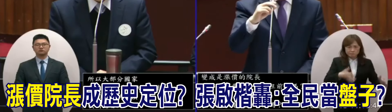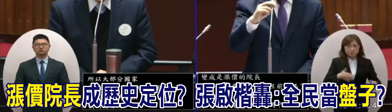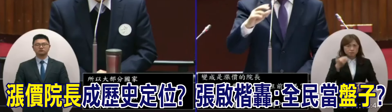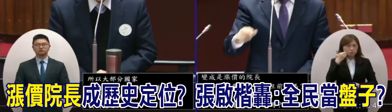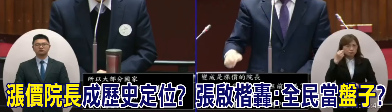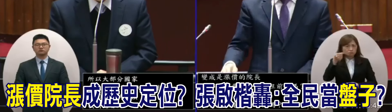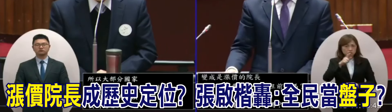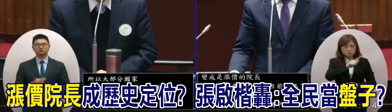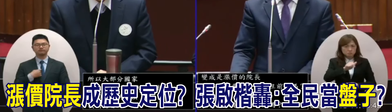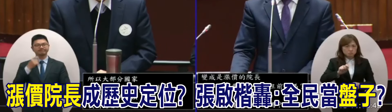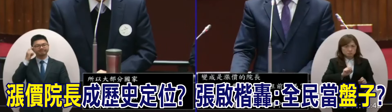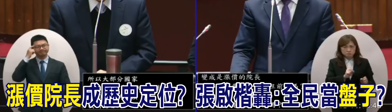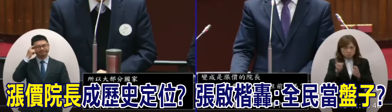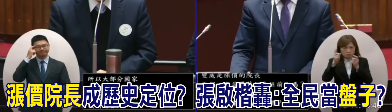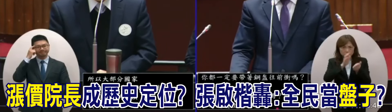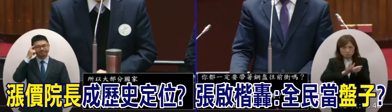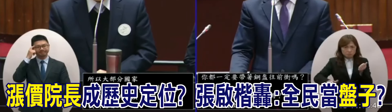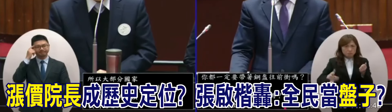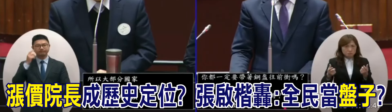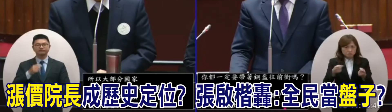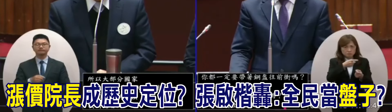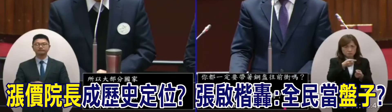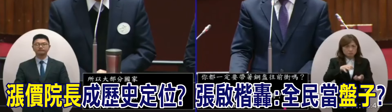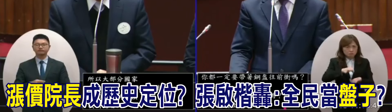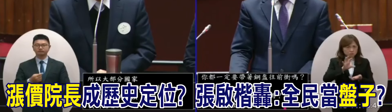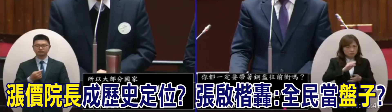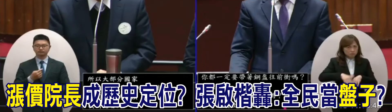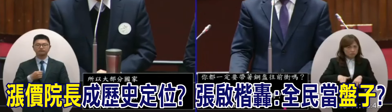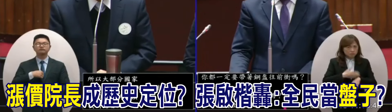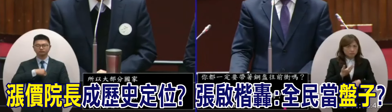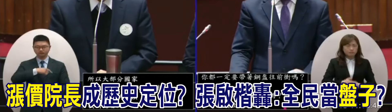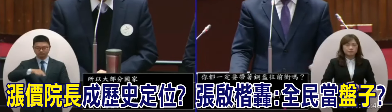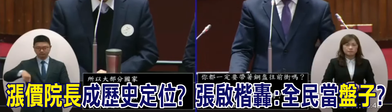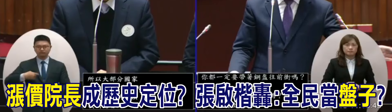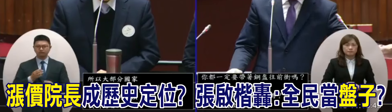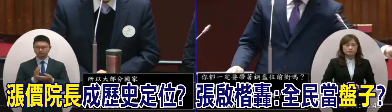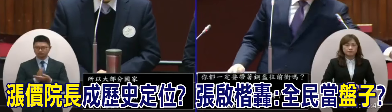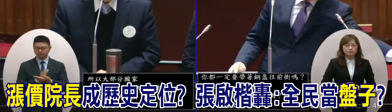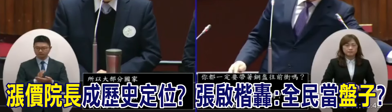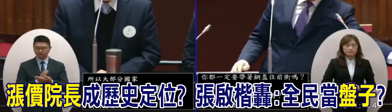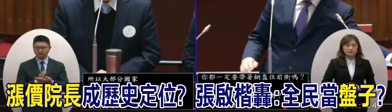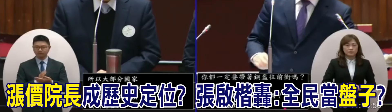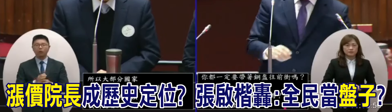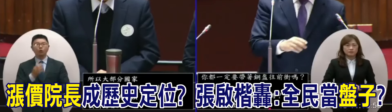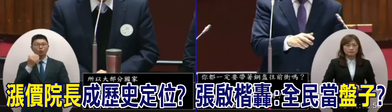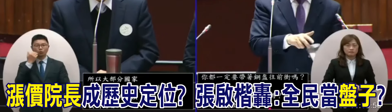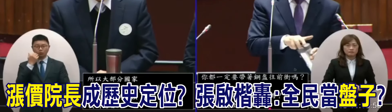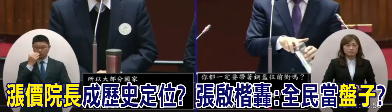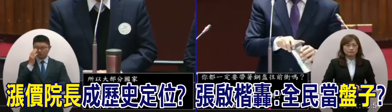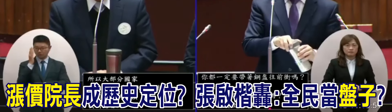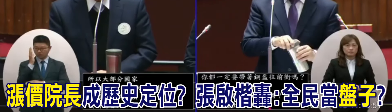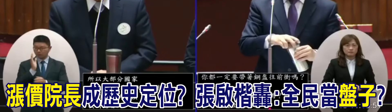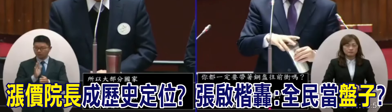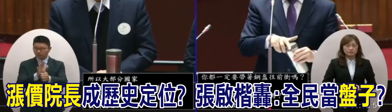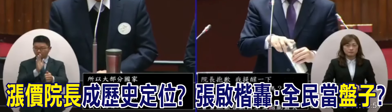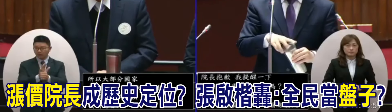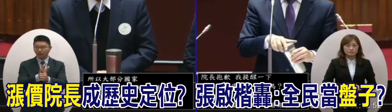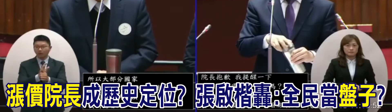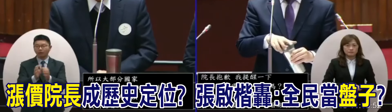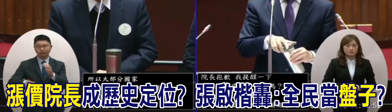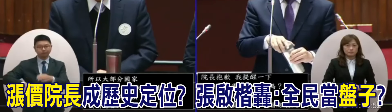个事情？ 我想我们也有做过评估如果政府有这一个挹注再加